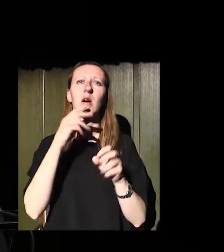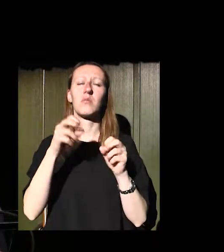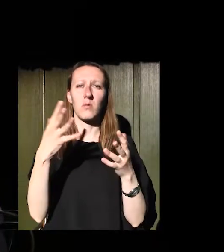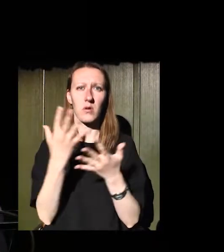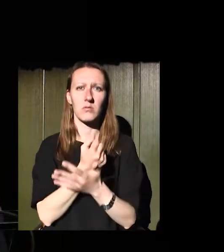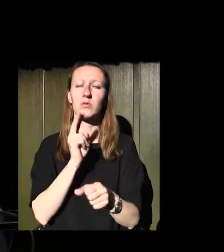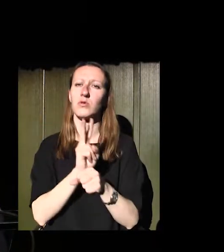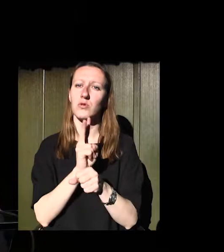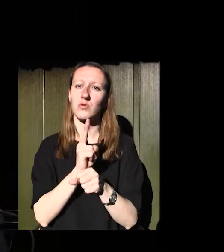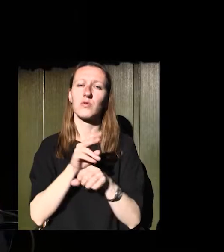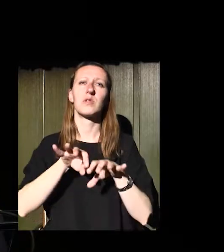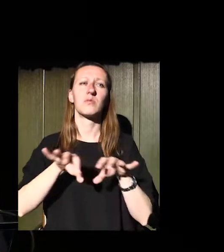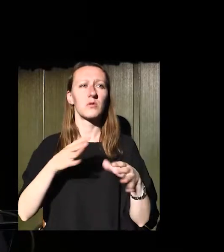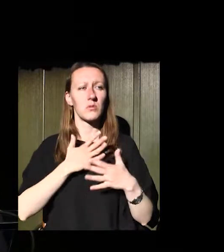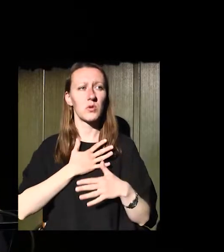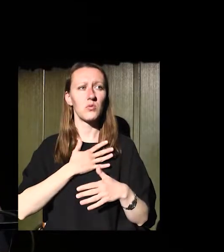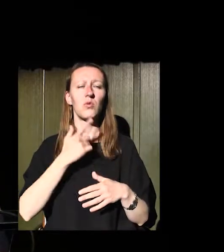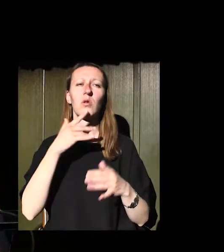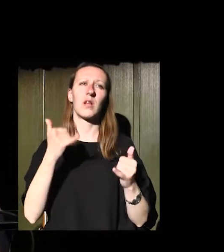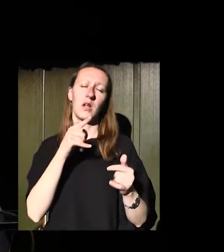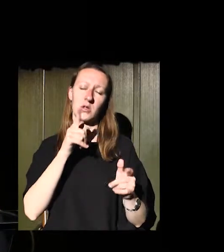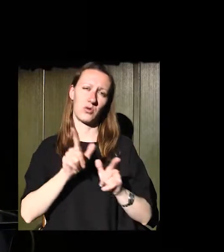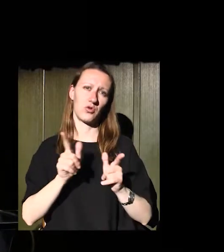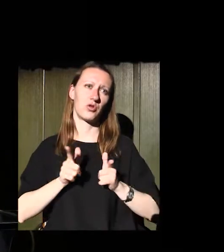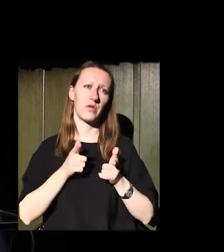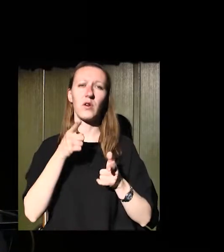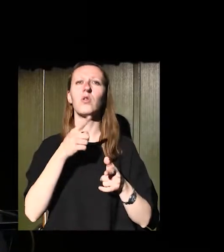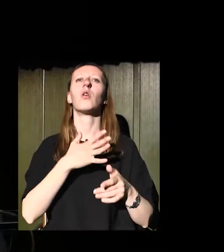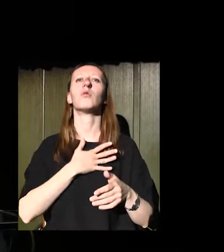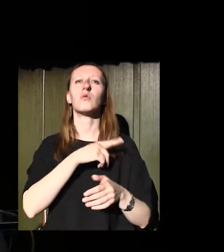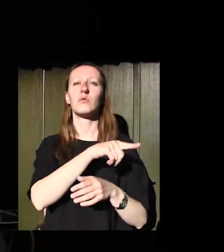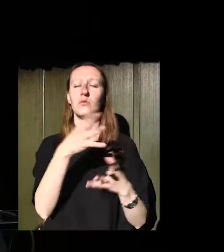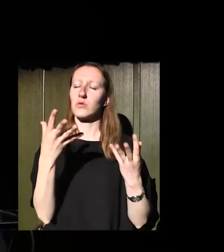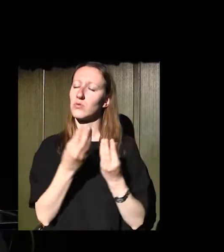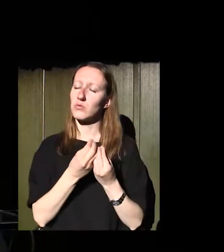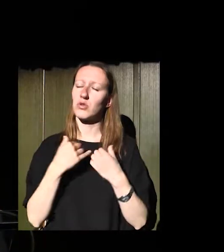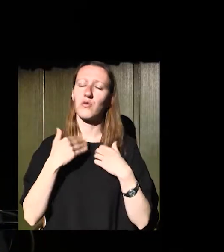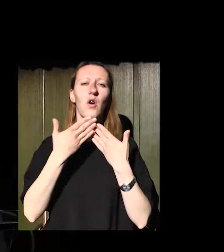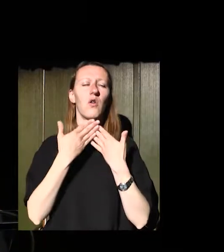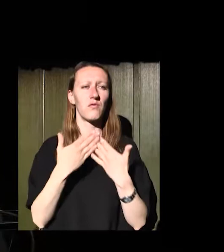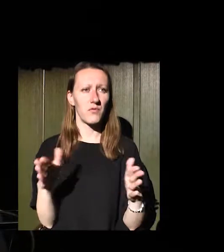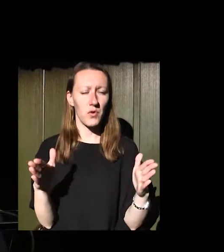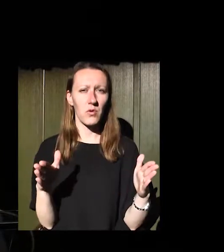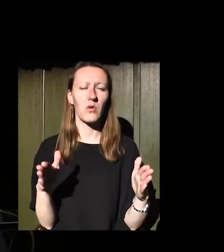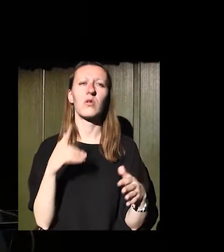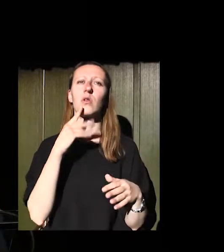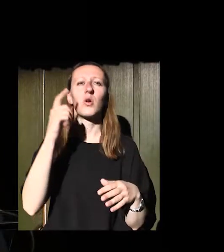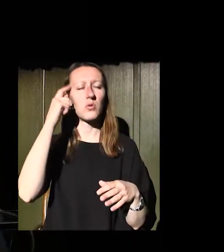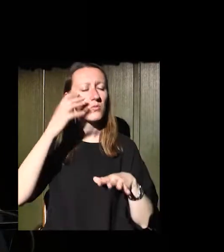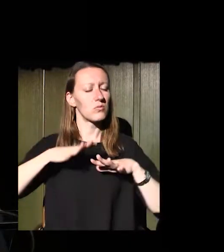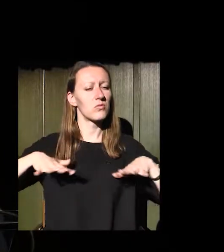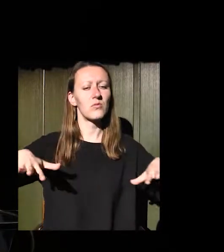Pula je uspjela sačuvati poseban duh s kojim i danas živi. To je duh tolerancije, otvorenosti